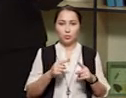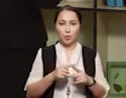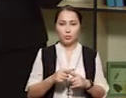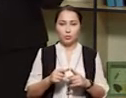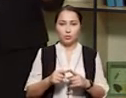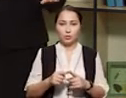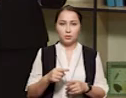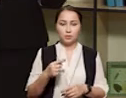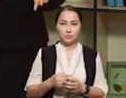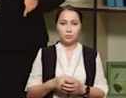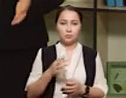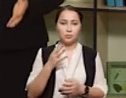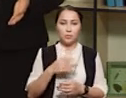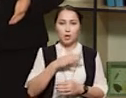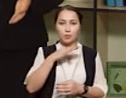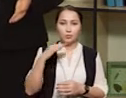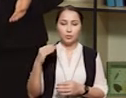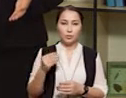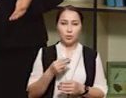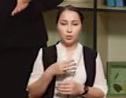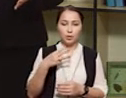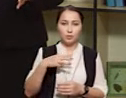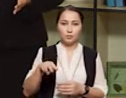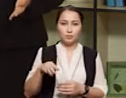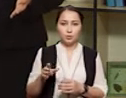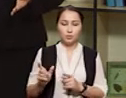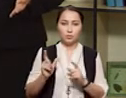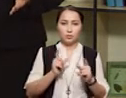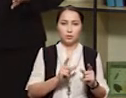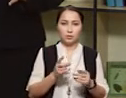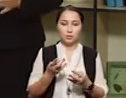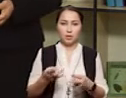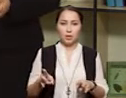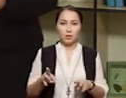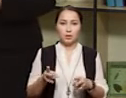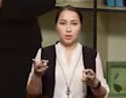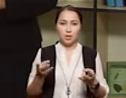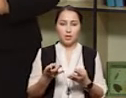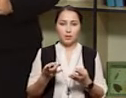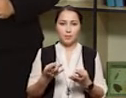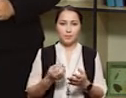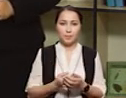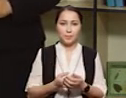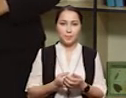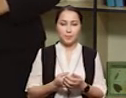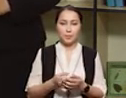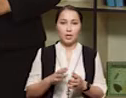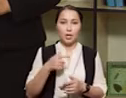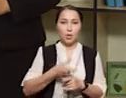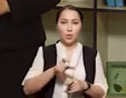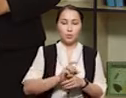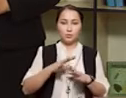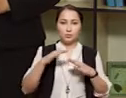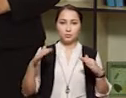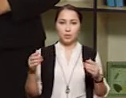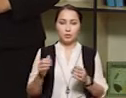borguncha bir nechta daqiqa o'tishi kerak. Lekin agarda haqiqatdan ham shunday katta tezlik bilan